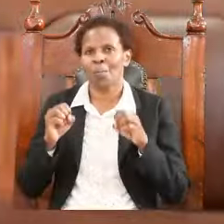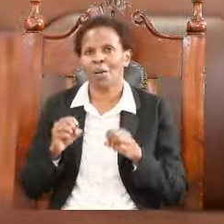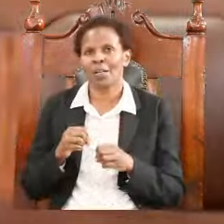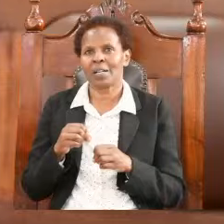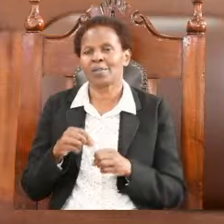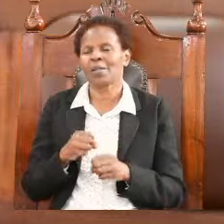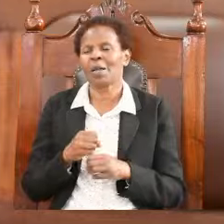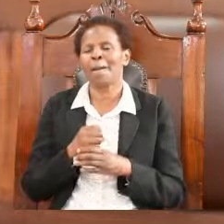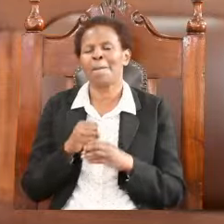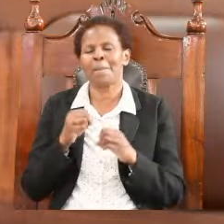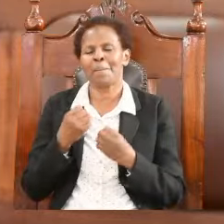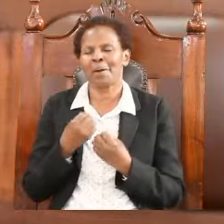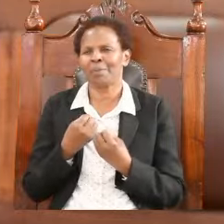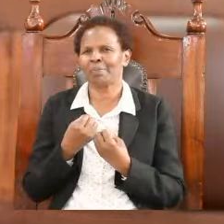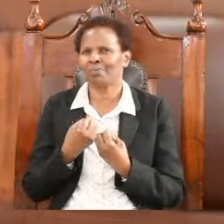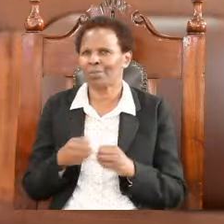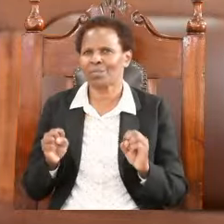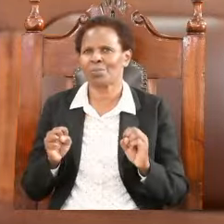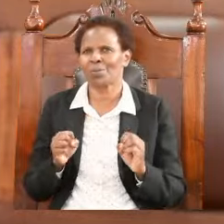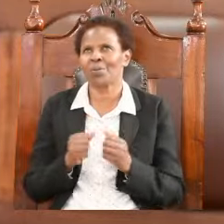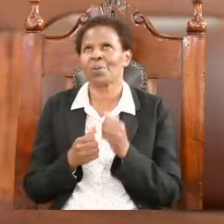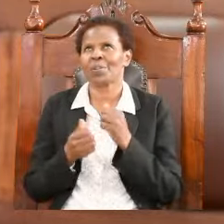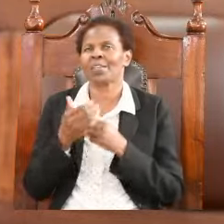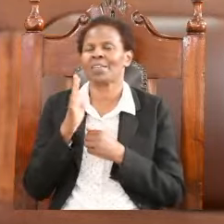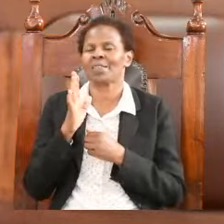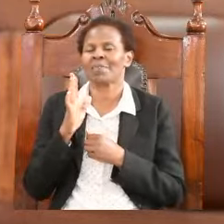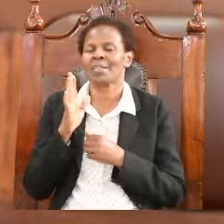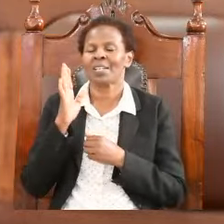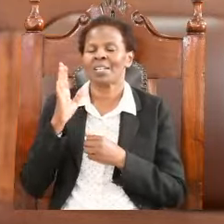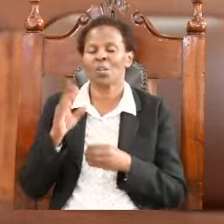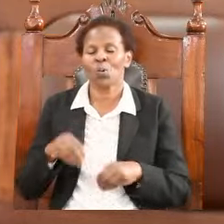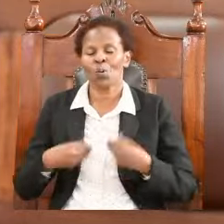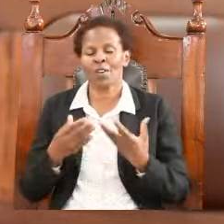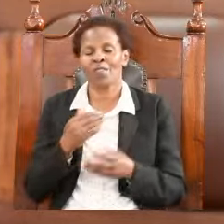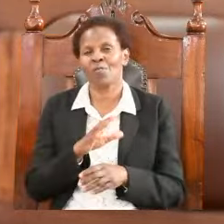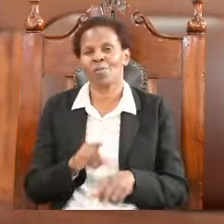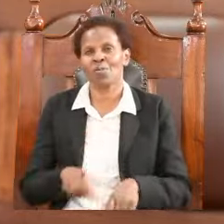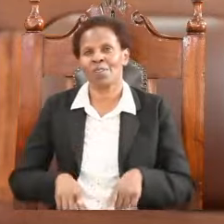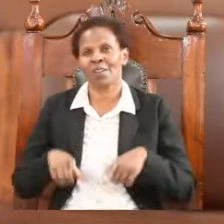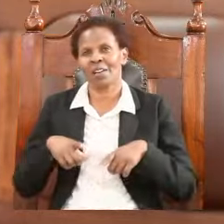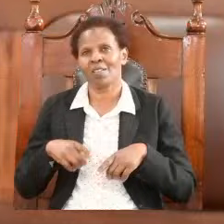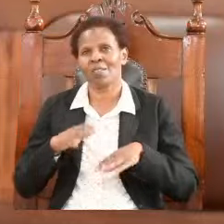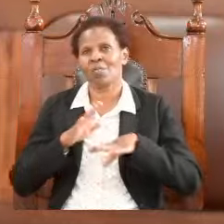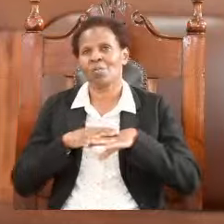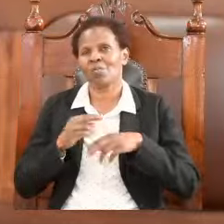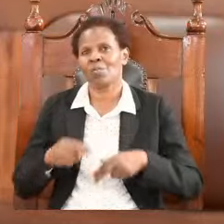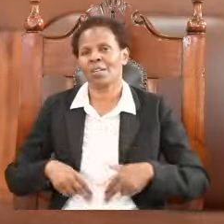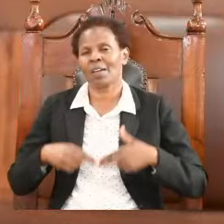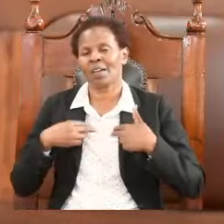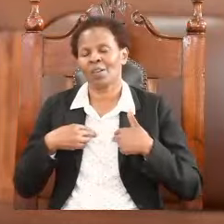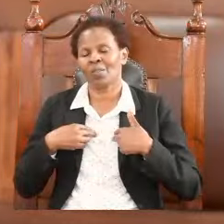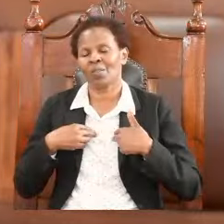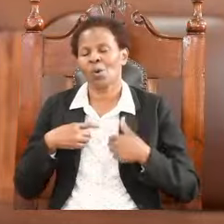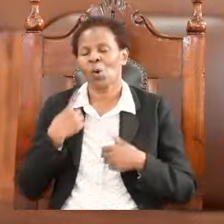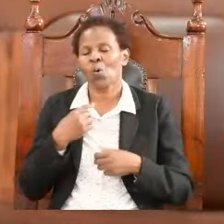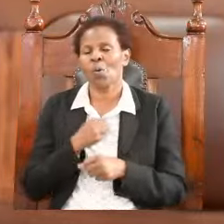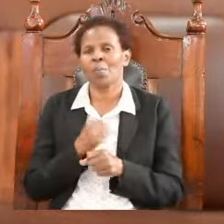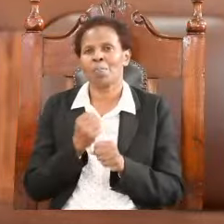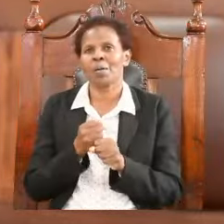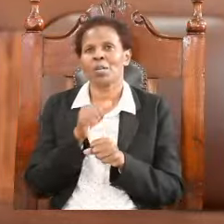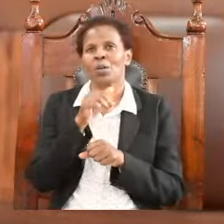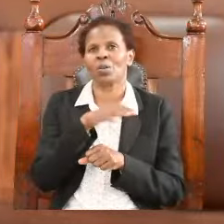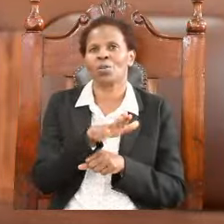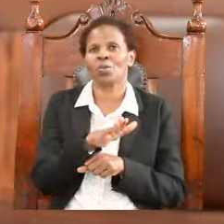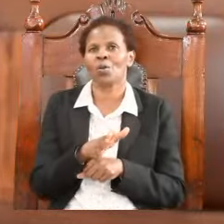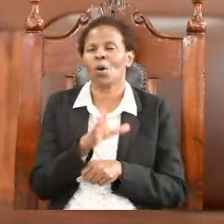Ngai hinya. Mwathani agocwo. Ngai ucio ukuhete ugima mwega wa mwiri. Ngai ucio utumite